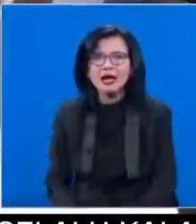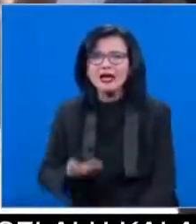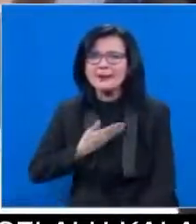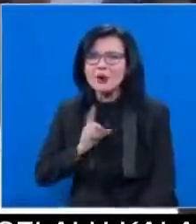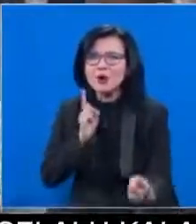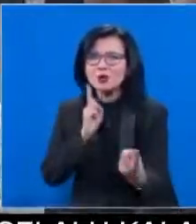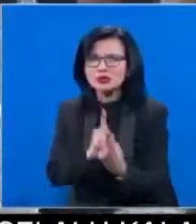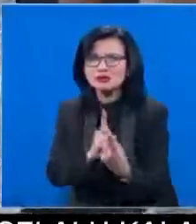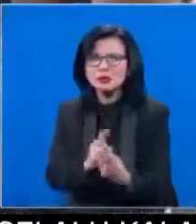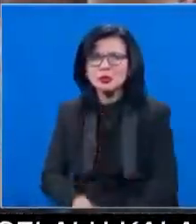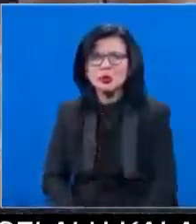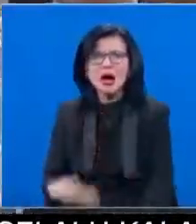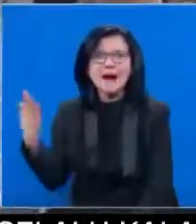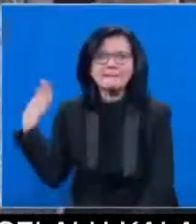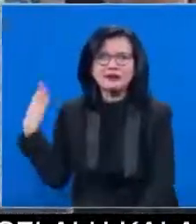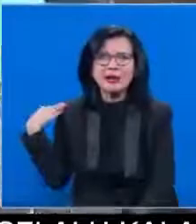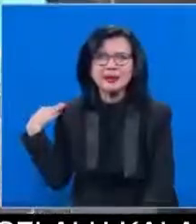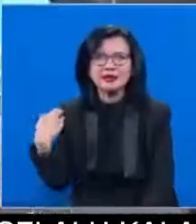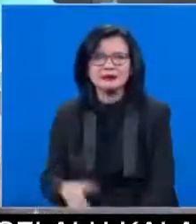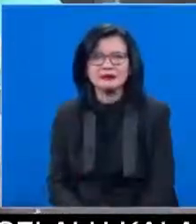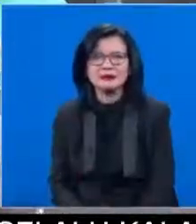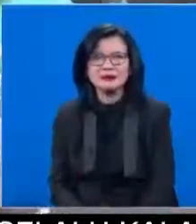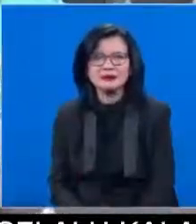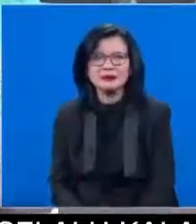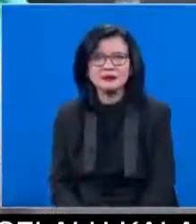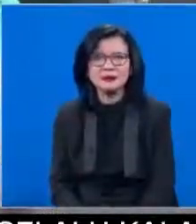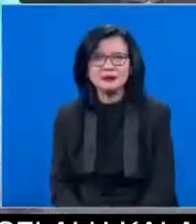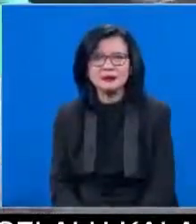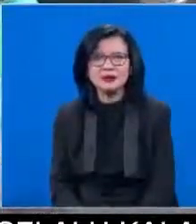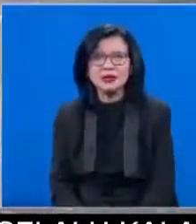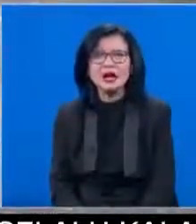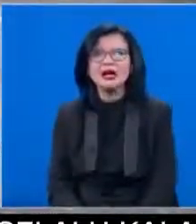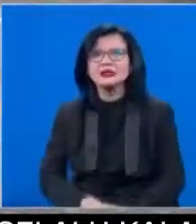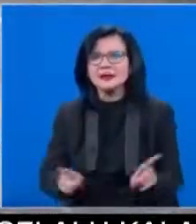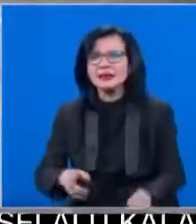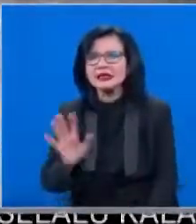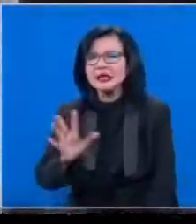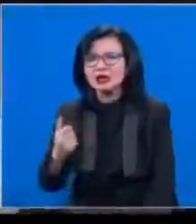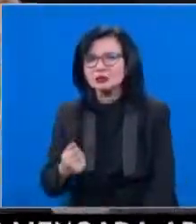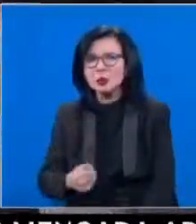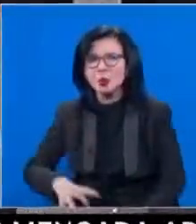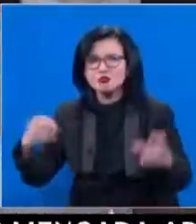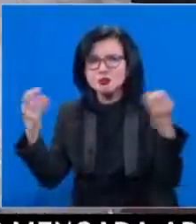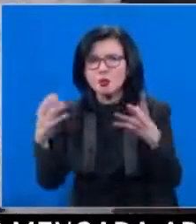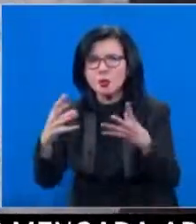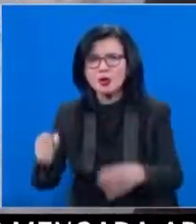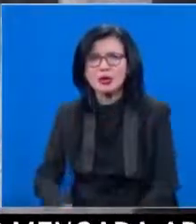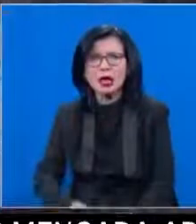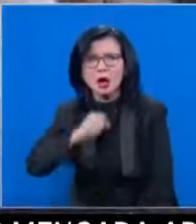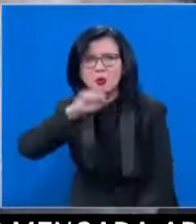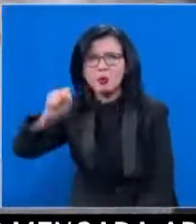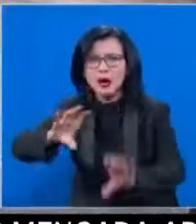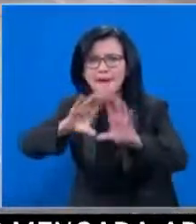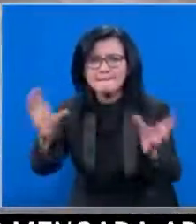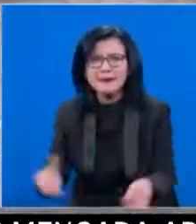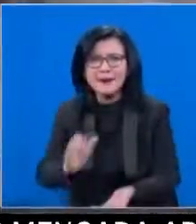DPRD di dalam gedung di Halo pihak aparat kepolisian pada mulut pun tidak terhindarkan keributan kembali terjadi setelah pengunjuk rasa membakar